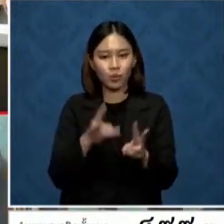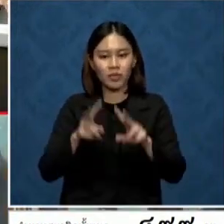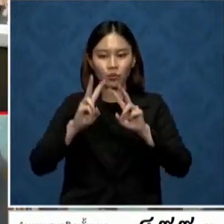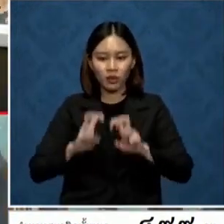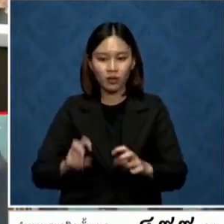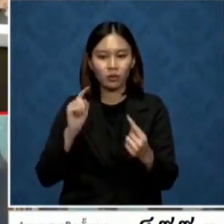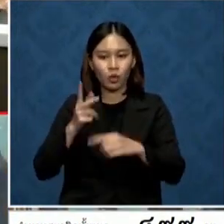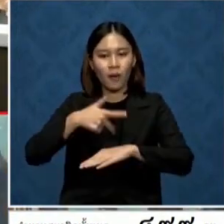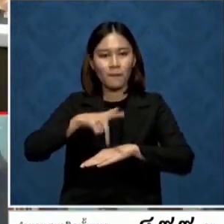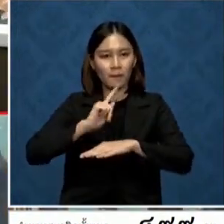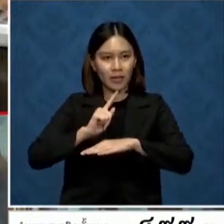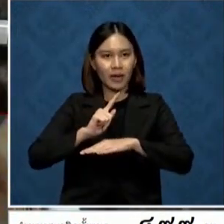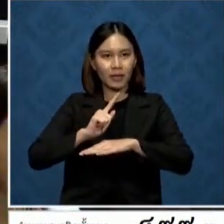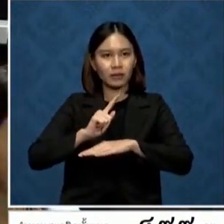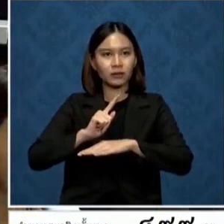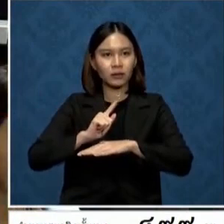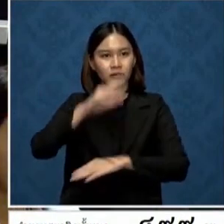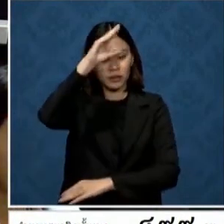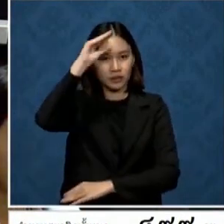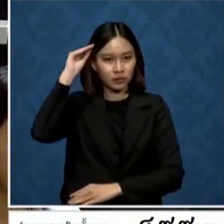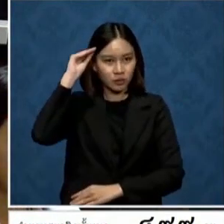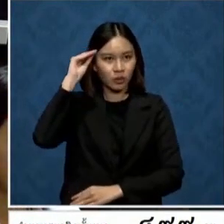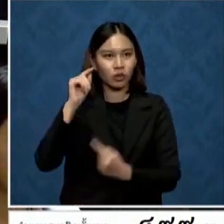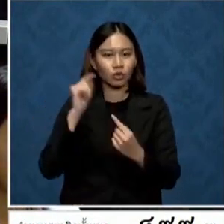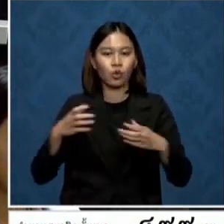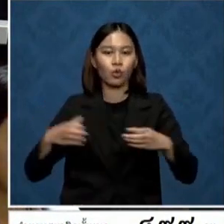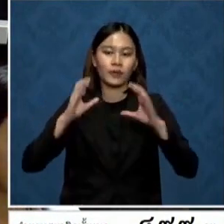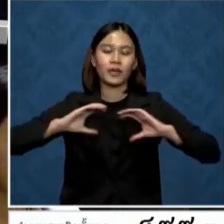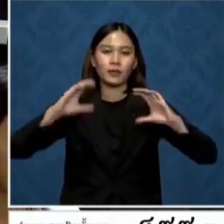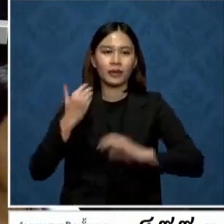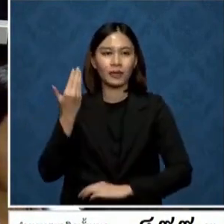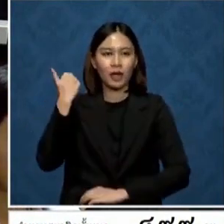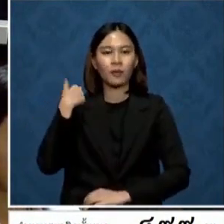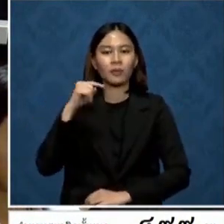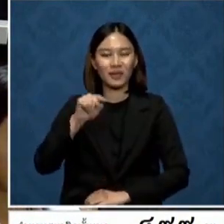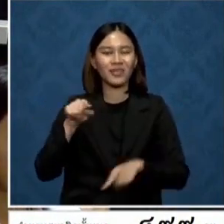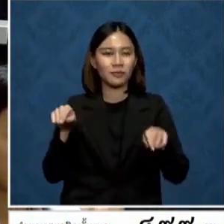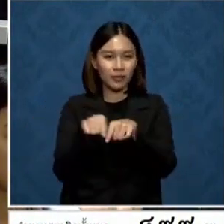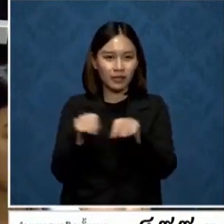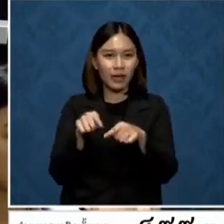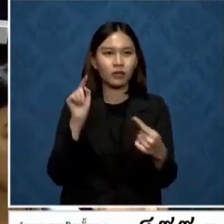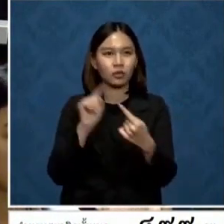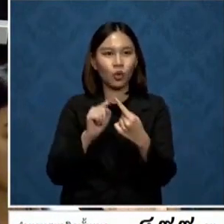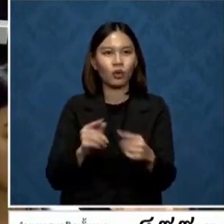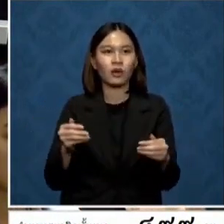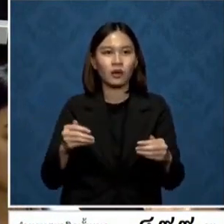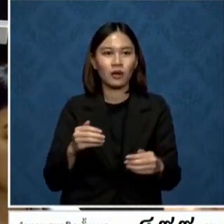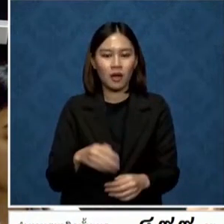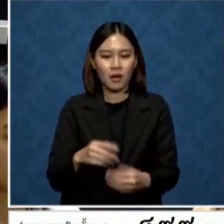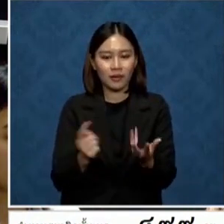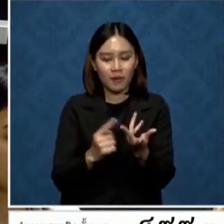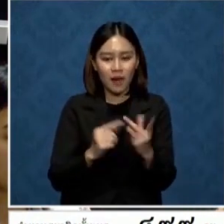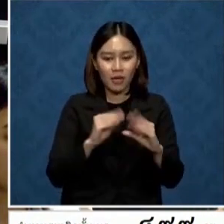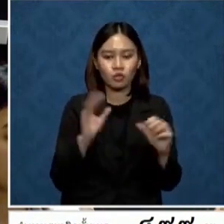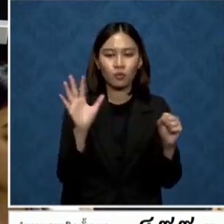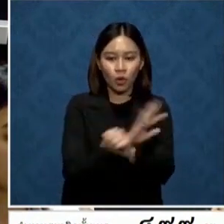อดีตประธานสภาผู้ทราษฎรท่านชวนหลีกภยในสภาชุดที่แล้วเคยเกิดเหตุการณ์แบบนี้ครับตอนแสดงตนครบองค์แต่